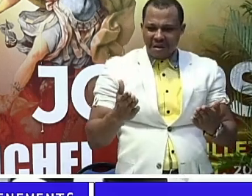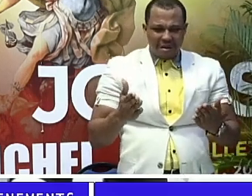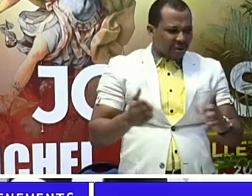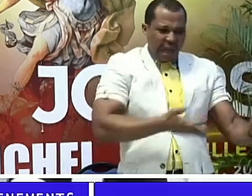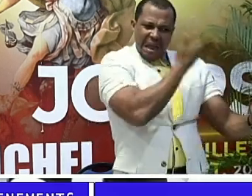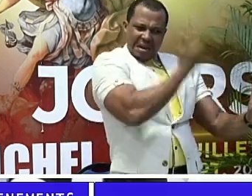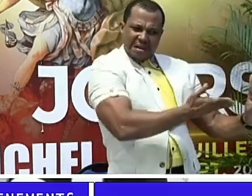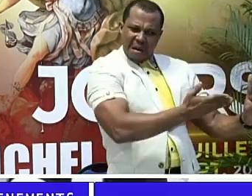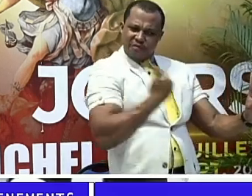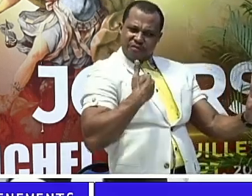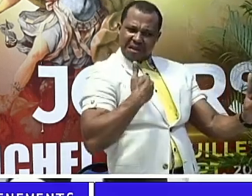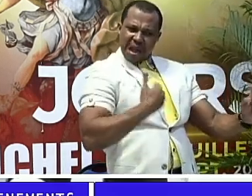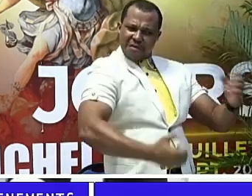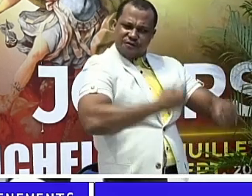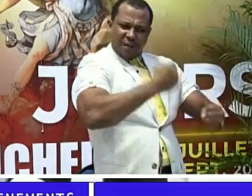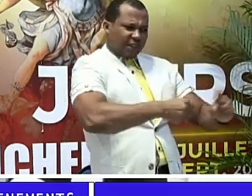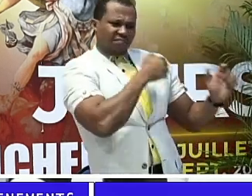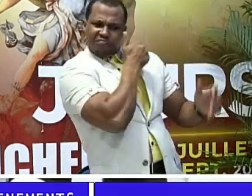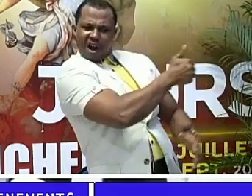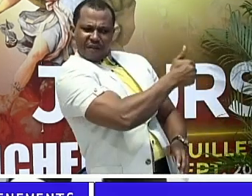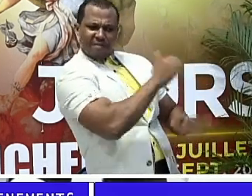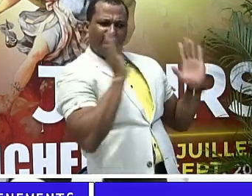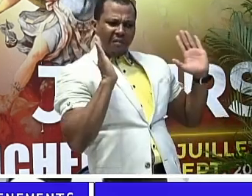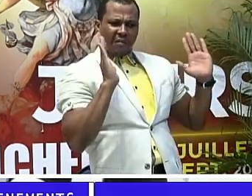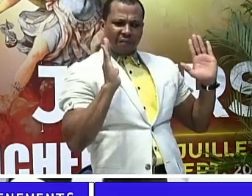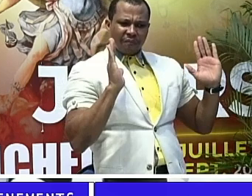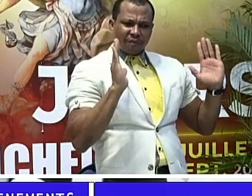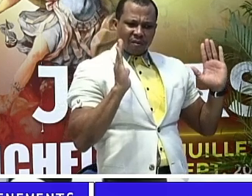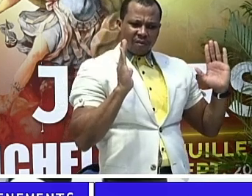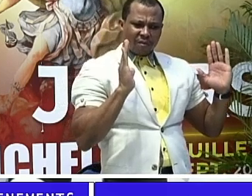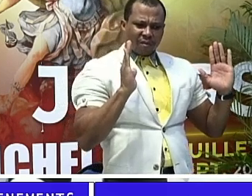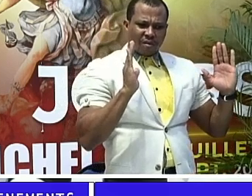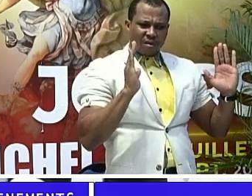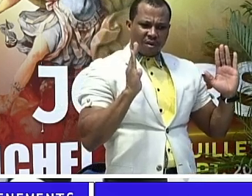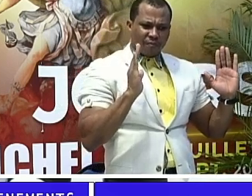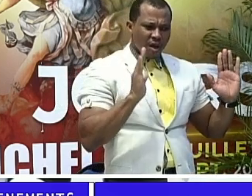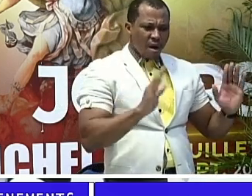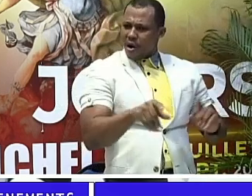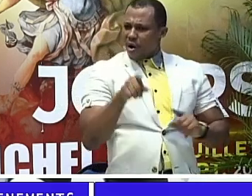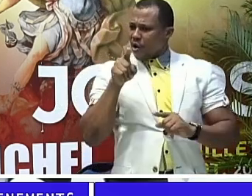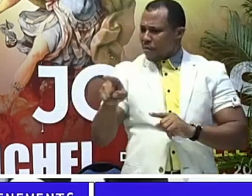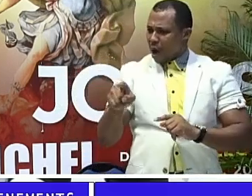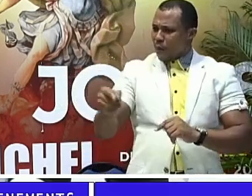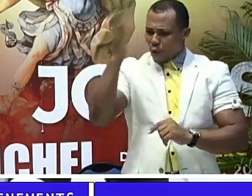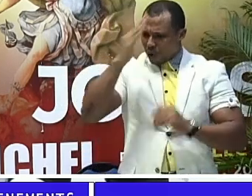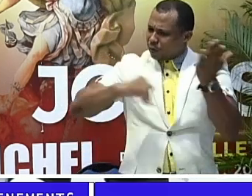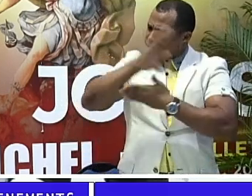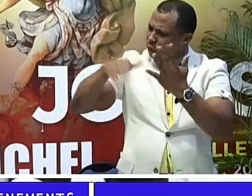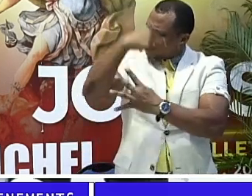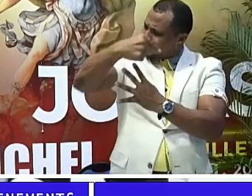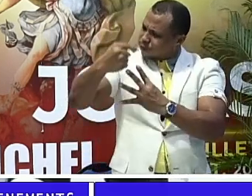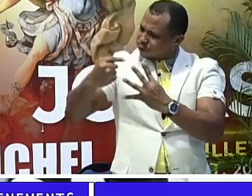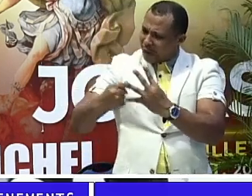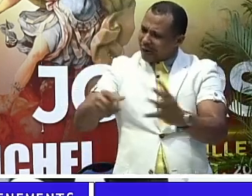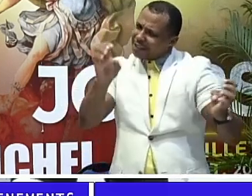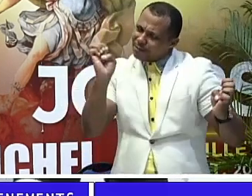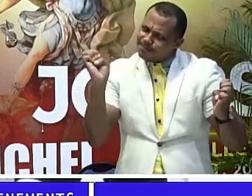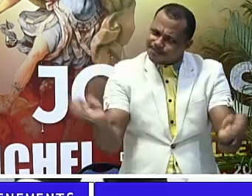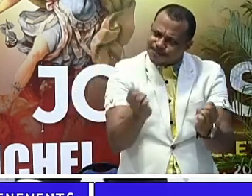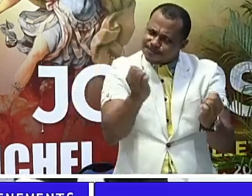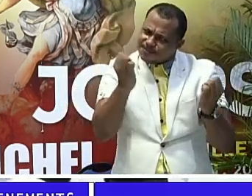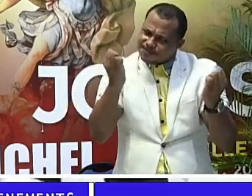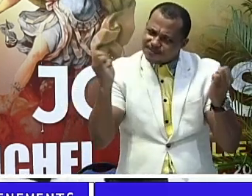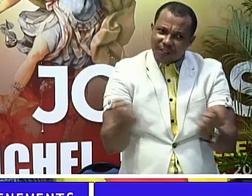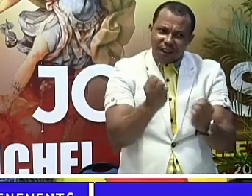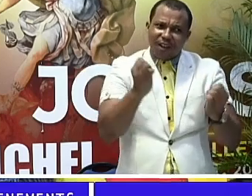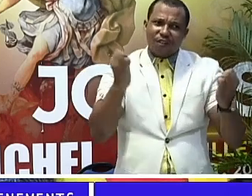gen machine ni, a fait pas. Comment le faire? Ça pas intéressé ou. Mais ou même connaît que tout ce qu'on a pour faire, c'est effort ou de faire la